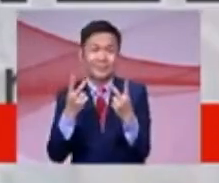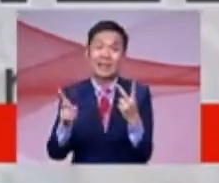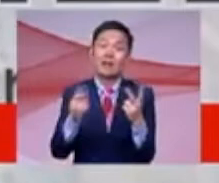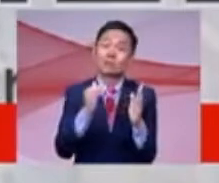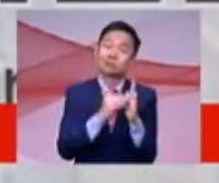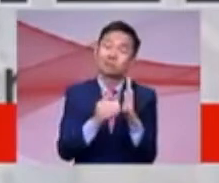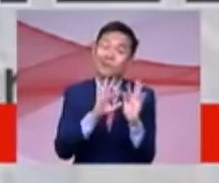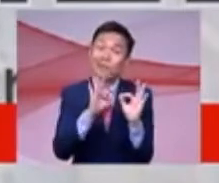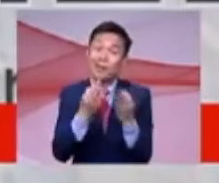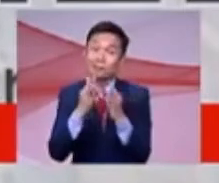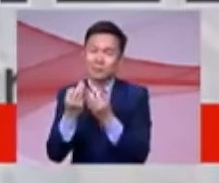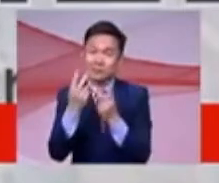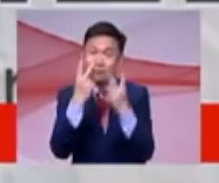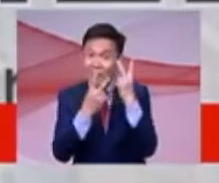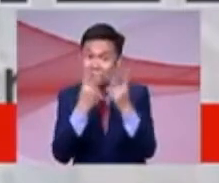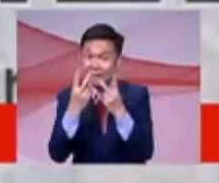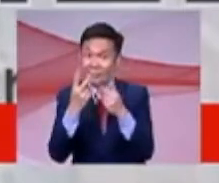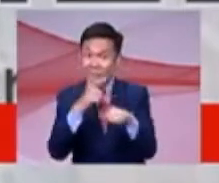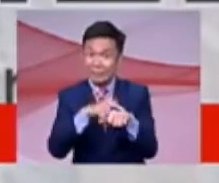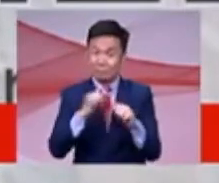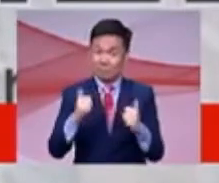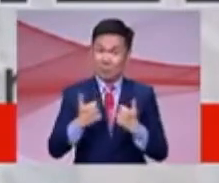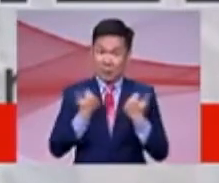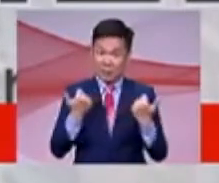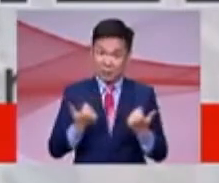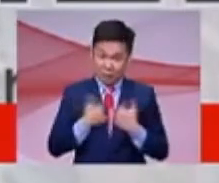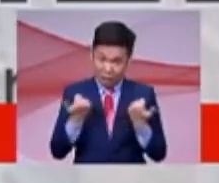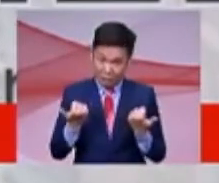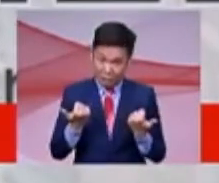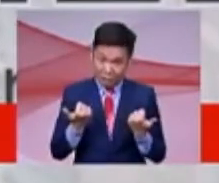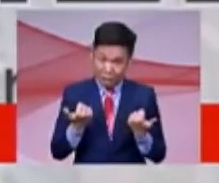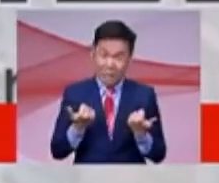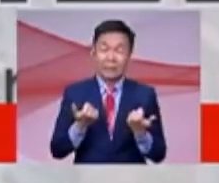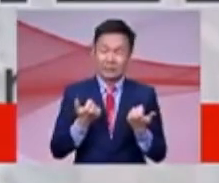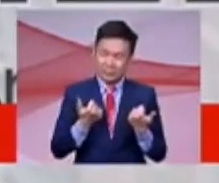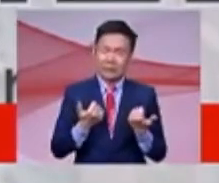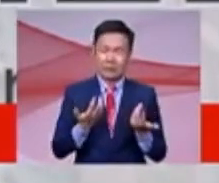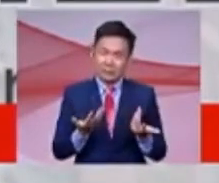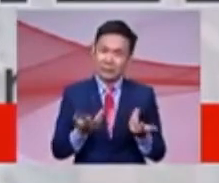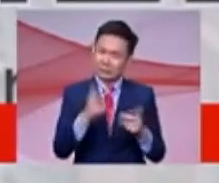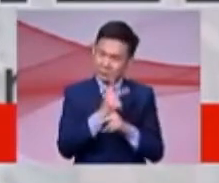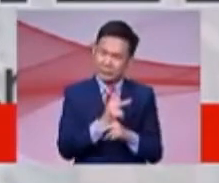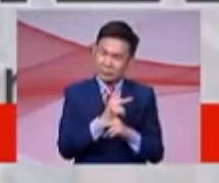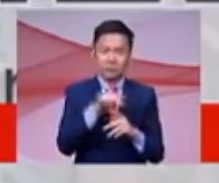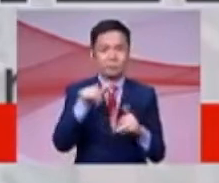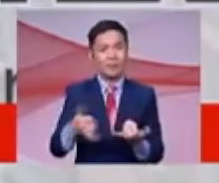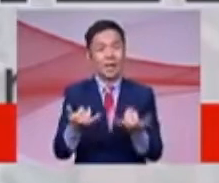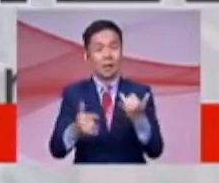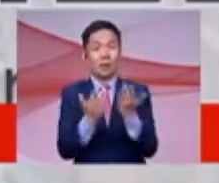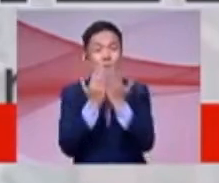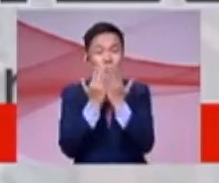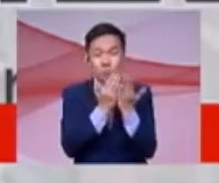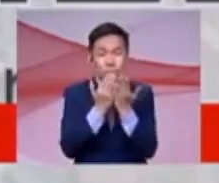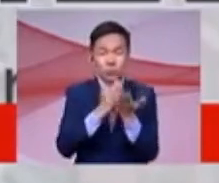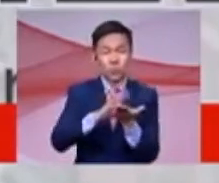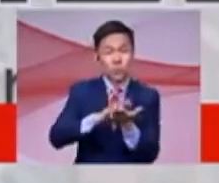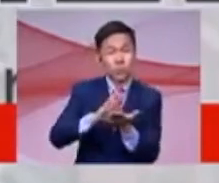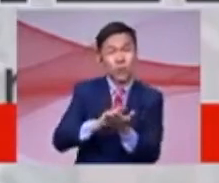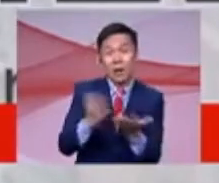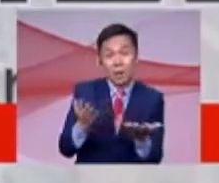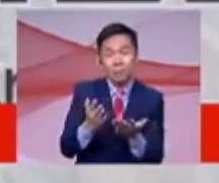melawat sanak saudara dan sebagainya. Jadi sekarang ni untuk sektor pendidikan, mungkin kita akan syorkan